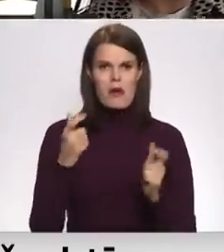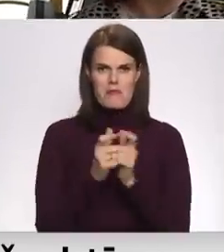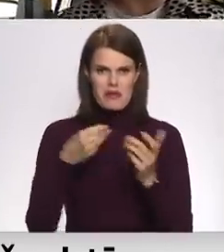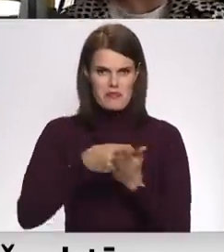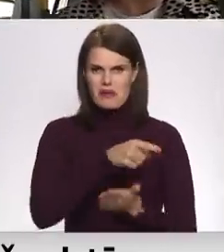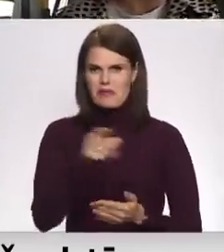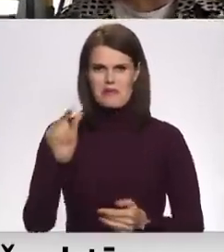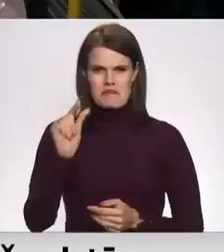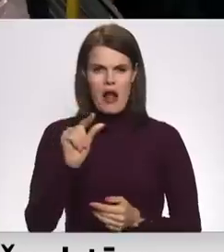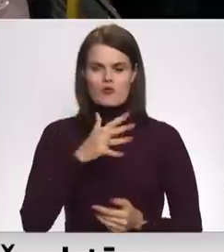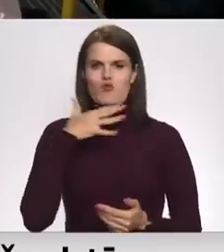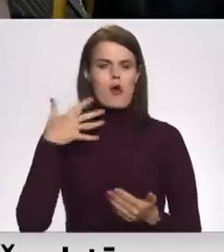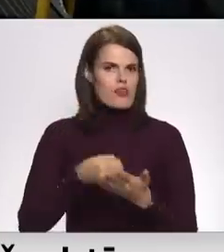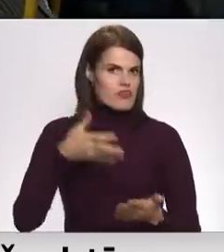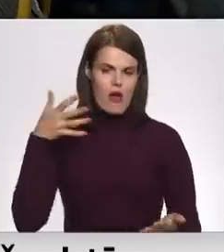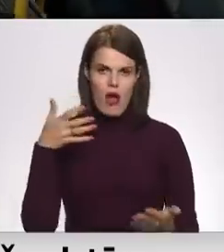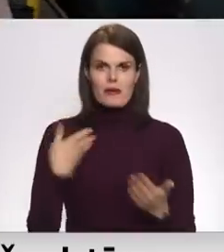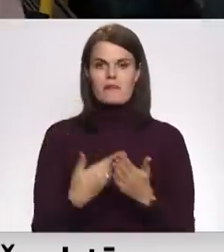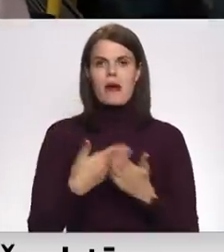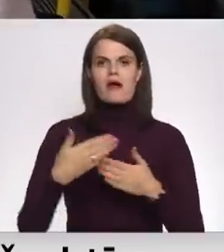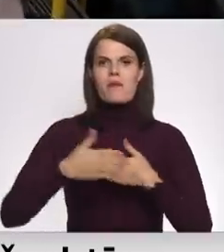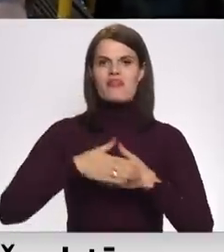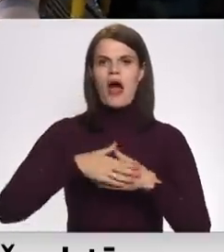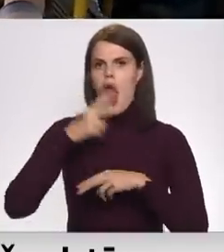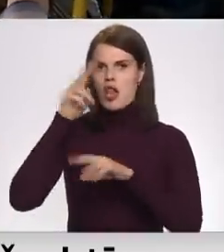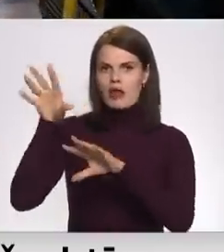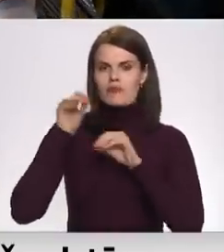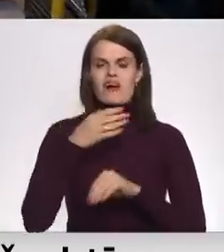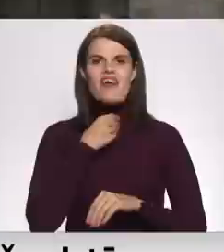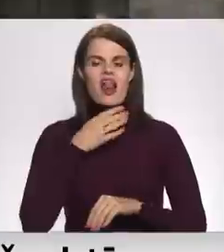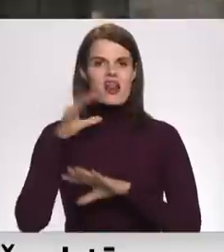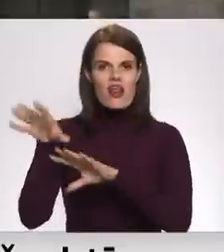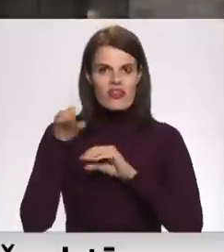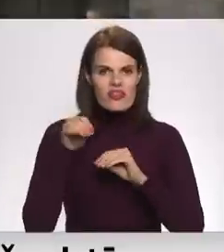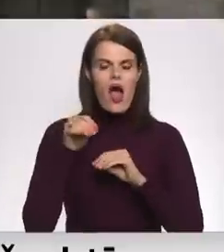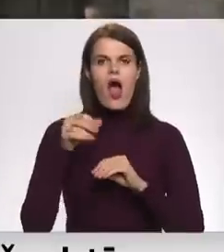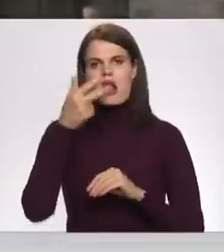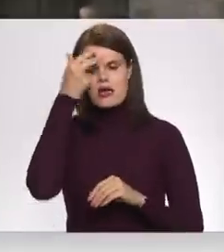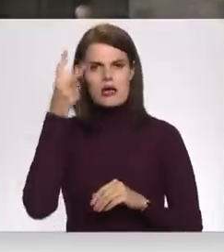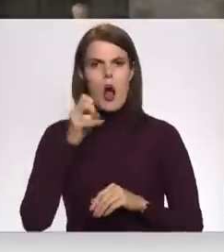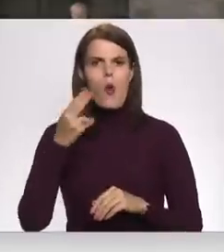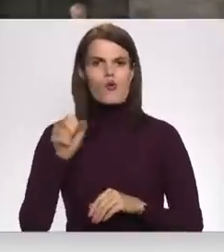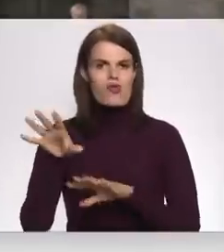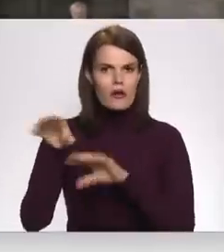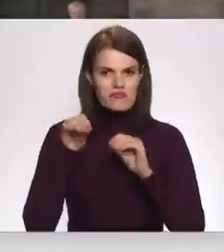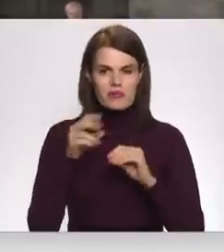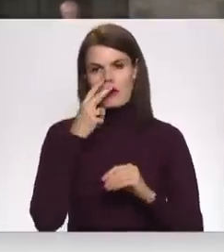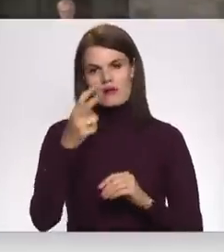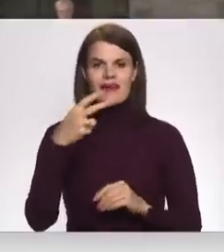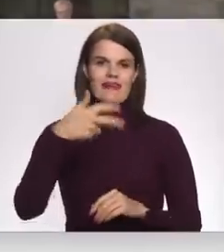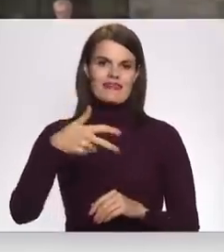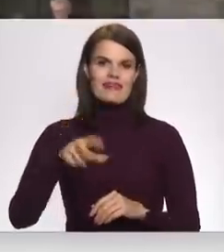ratais, jo tās ir par dārgu. Mēs pētījām, piemēram, Tallinas, Viļņas, Kauņas. Ja? Nu, 30 eiro ir